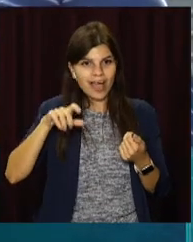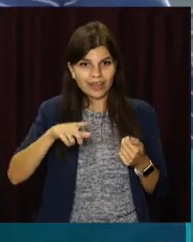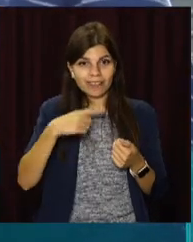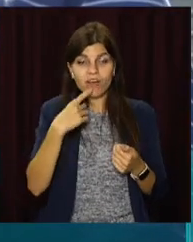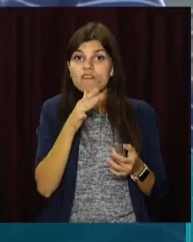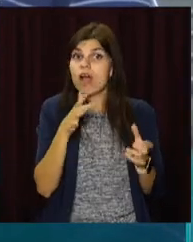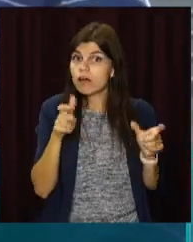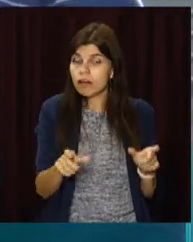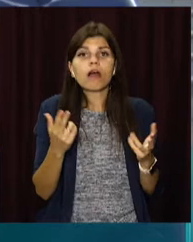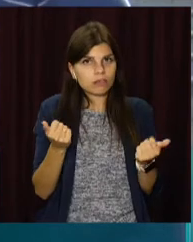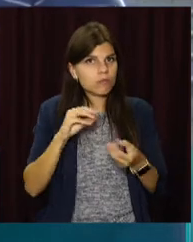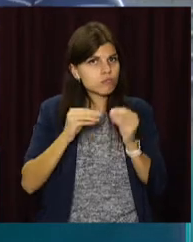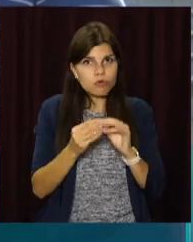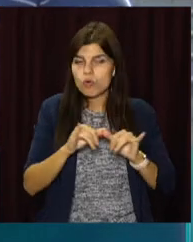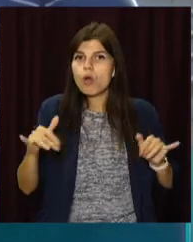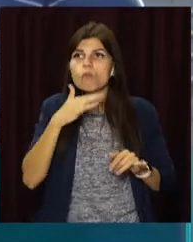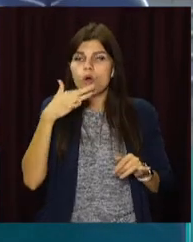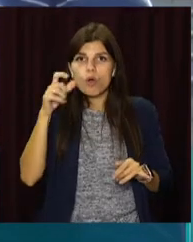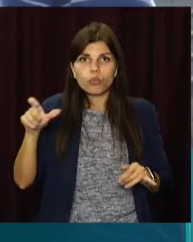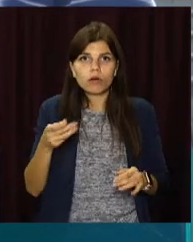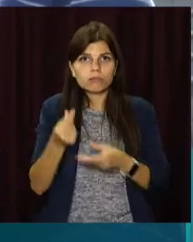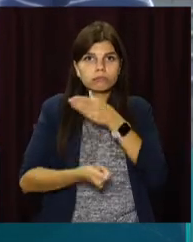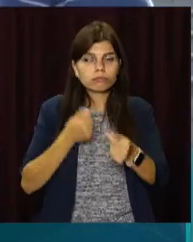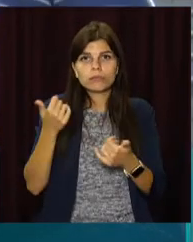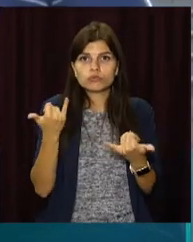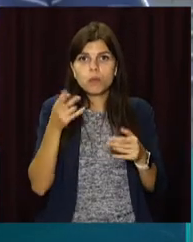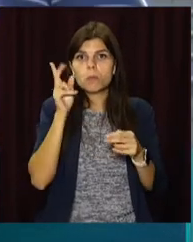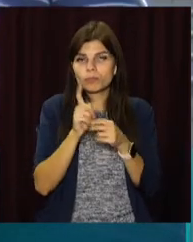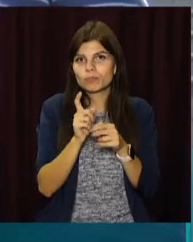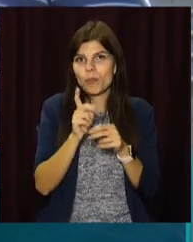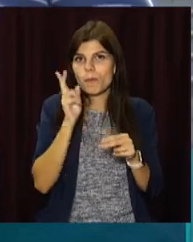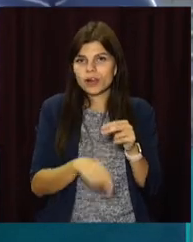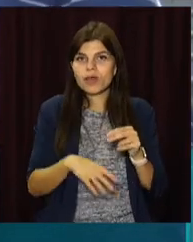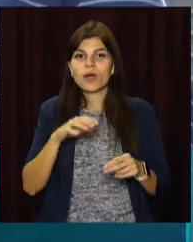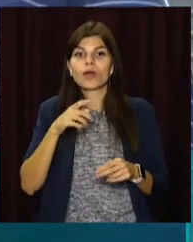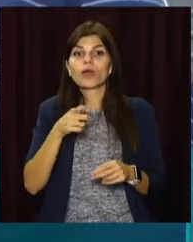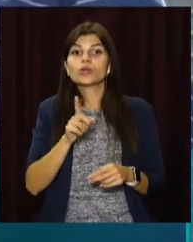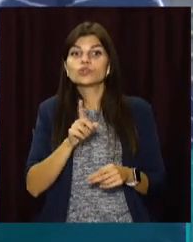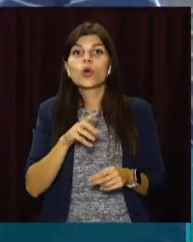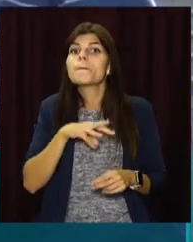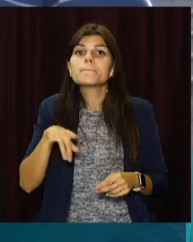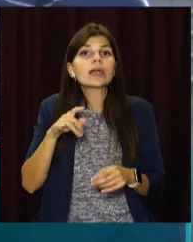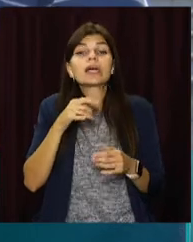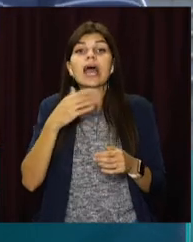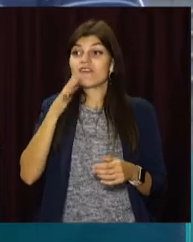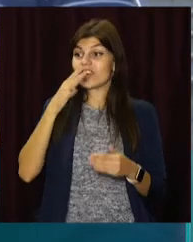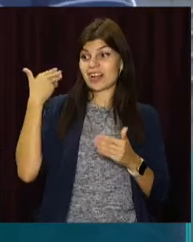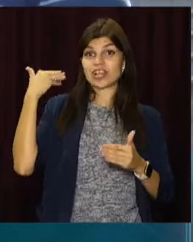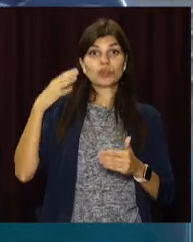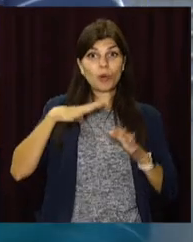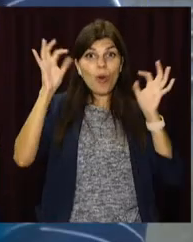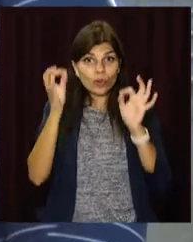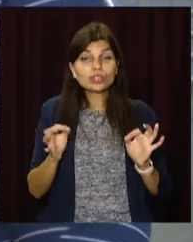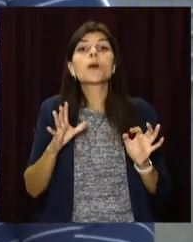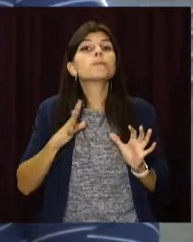ситуація усугубилася, тому що дуже багато абонентів прекратили платити. Пользуюсь моментом того, что мы не могли применить к ним